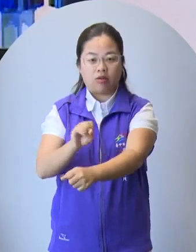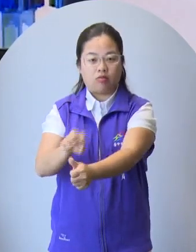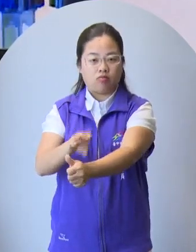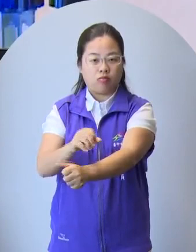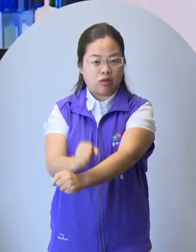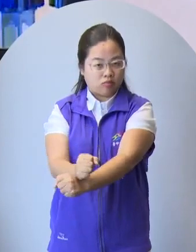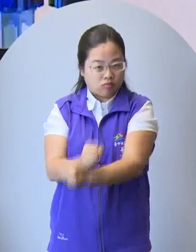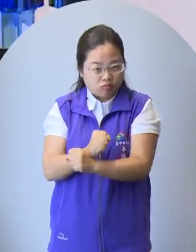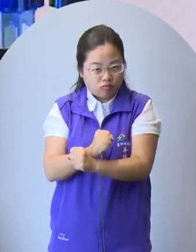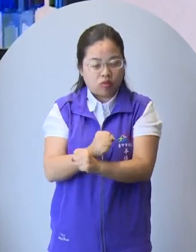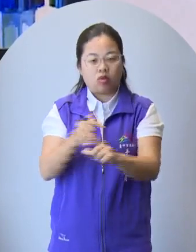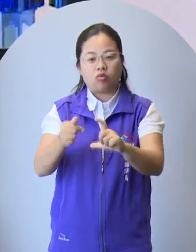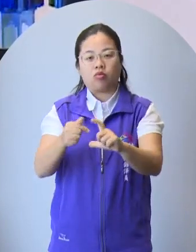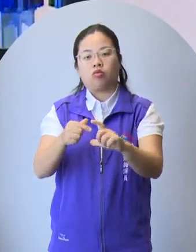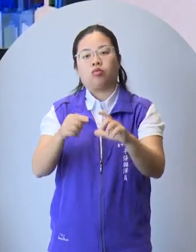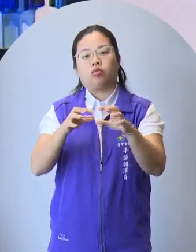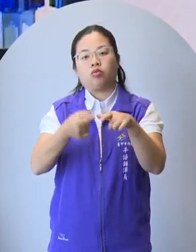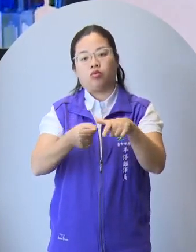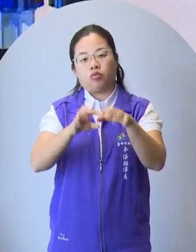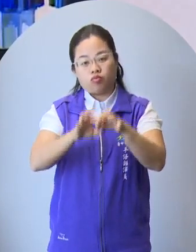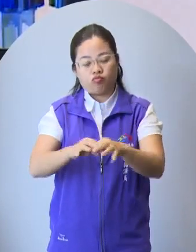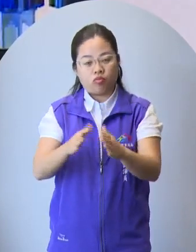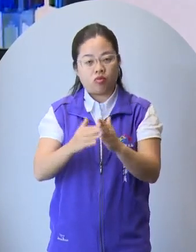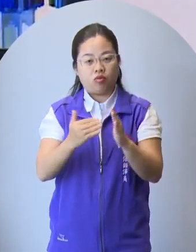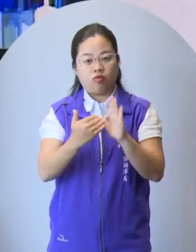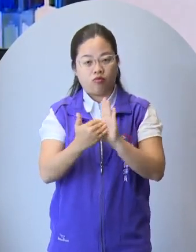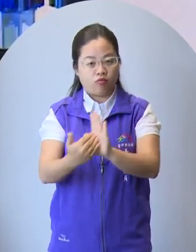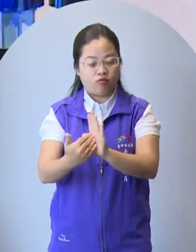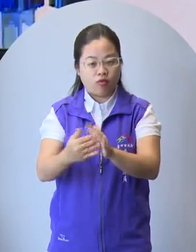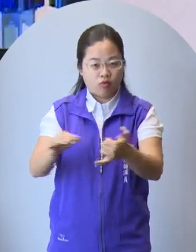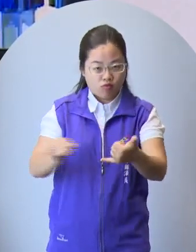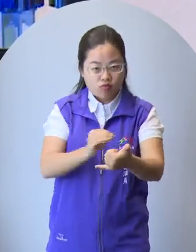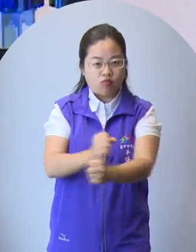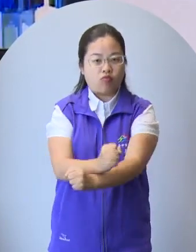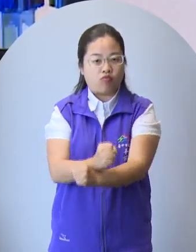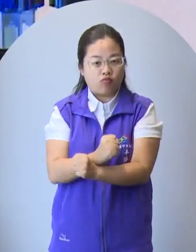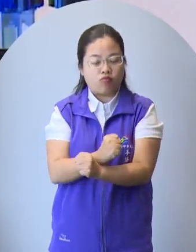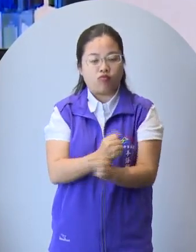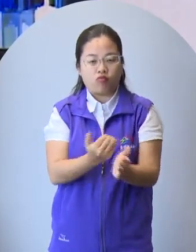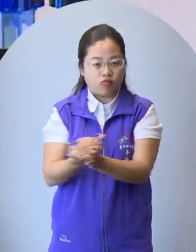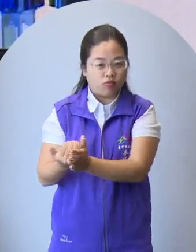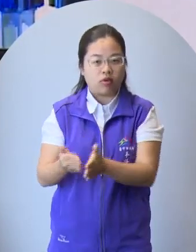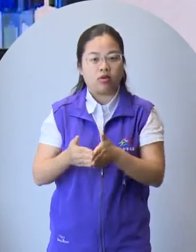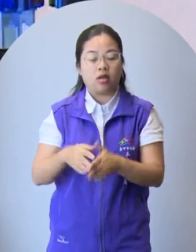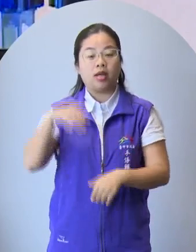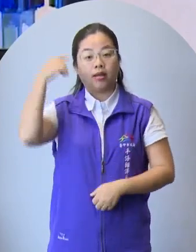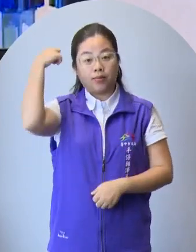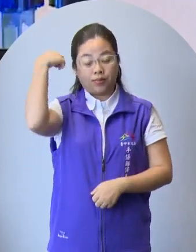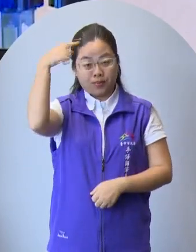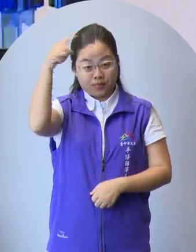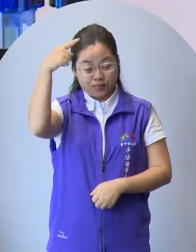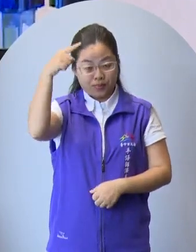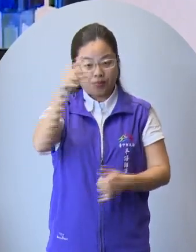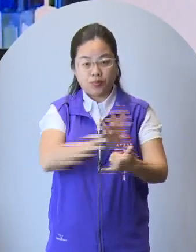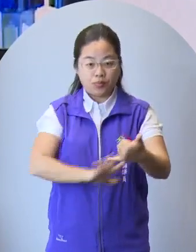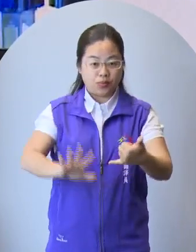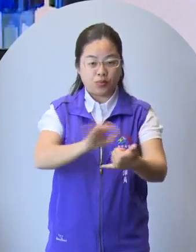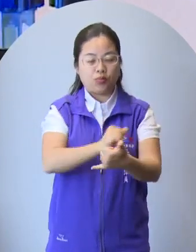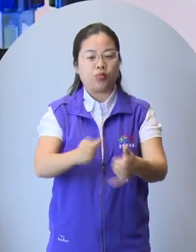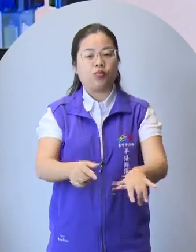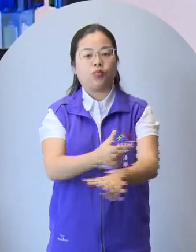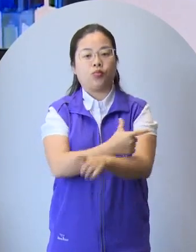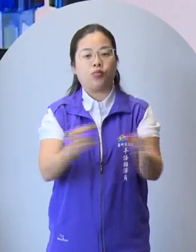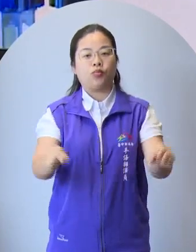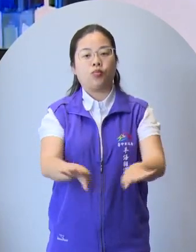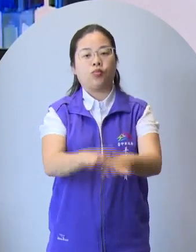平区公所进行这个防台的一个准备。那刚才有提到明天是全国开学日那